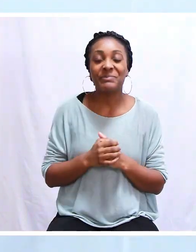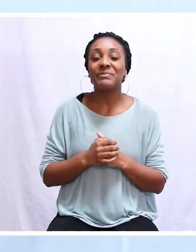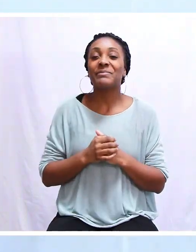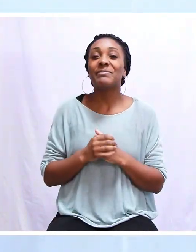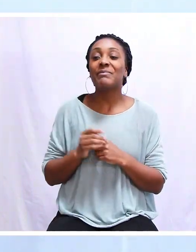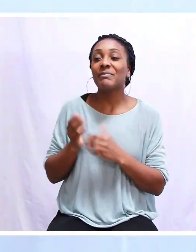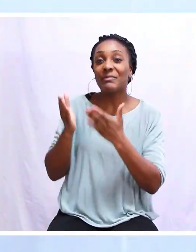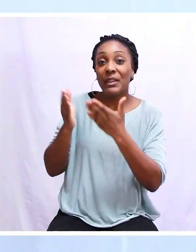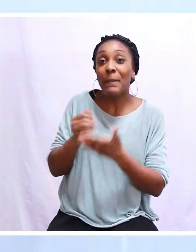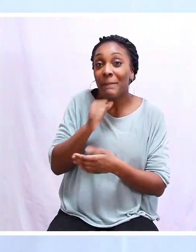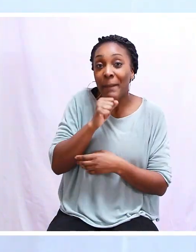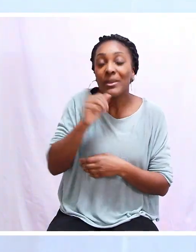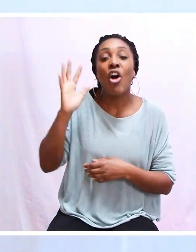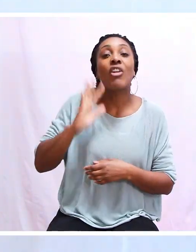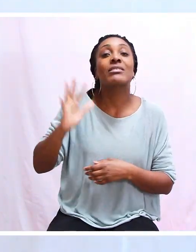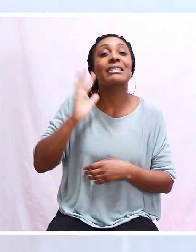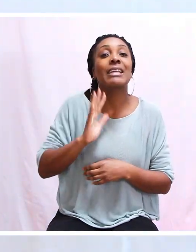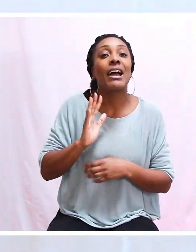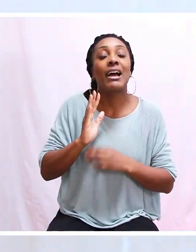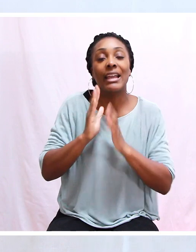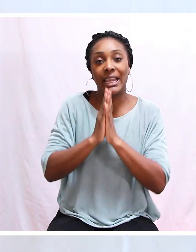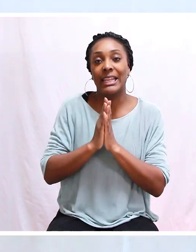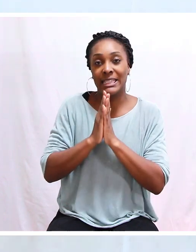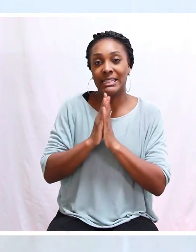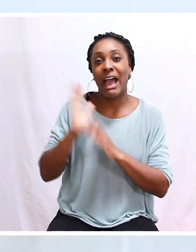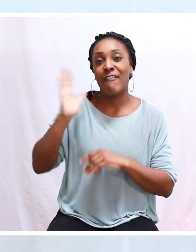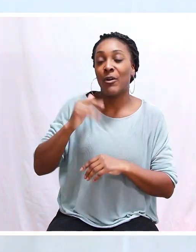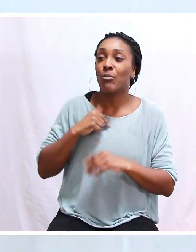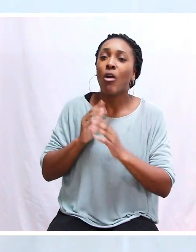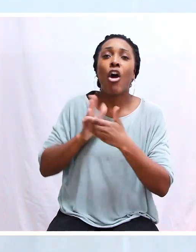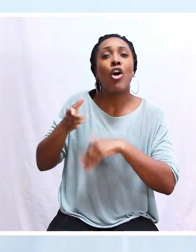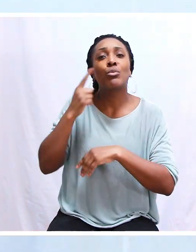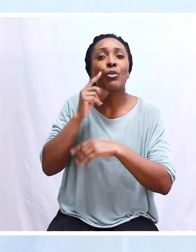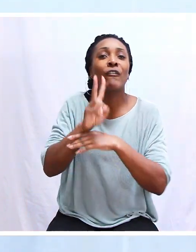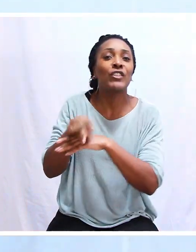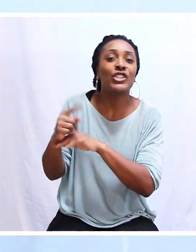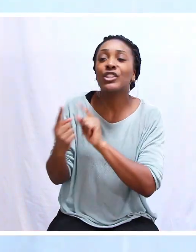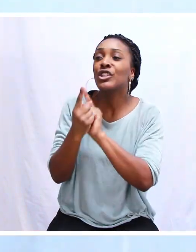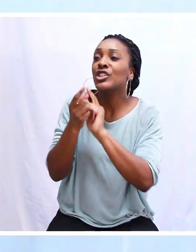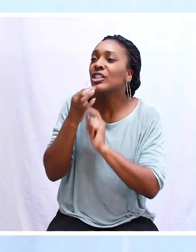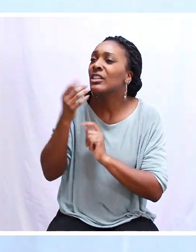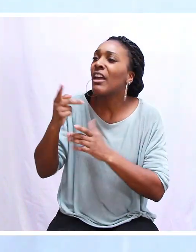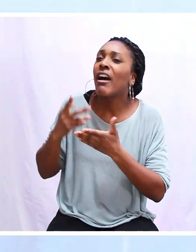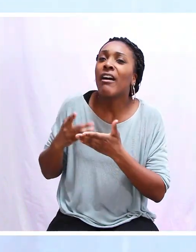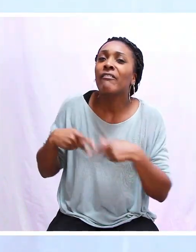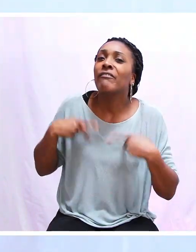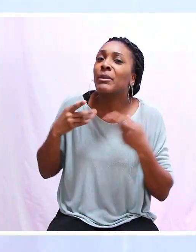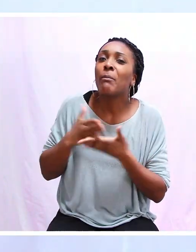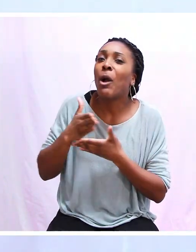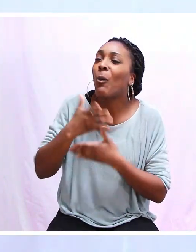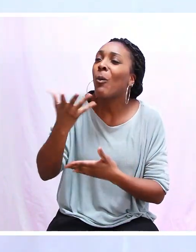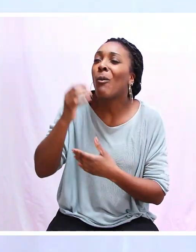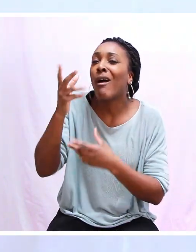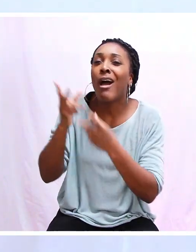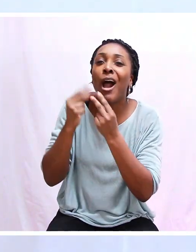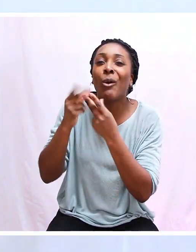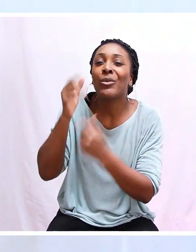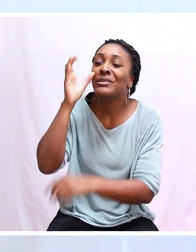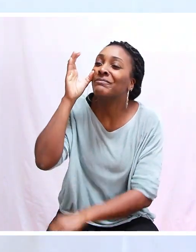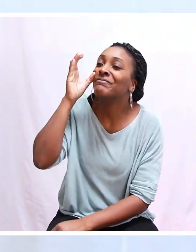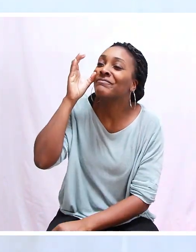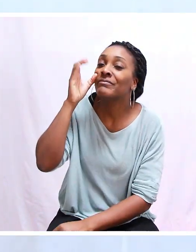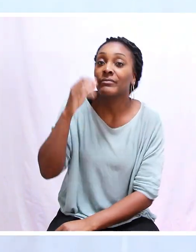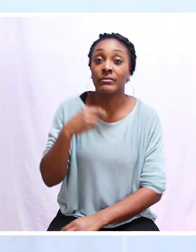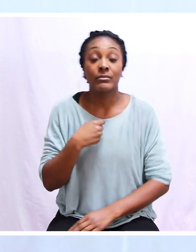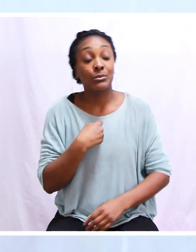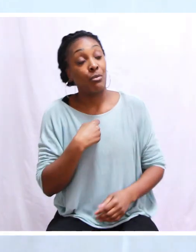qui était dans mon ancienne église et une fois j'étais à la visiter et je lui ai demandé son parcours de vie. Elle m'a dit, moi pasteur, vous savez,